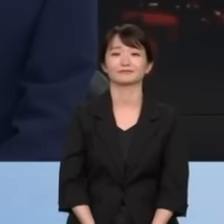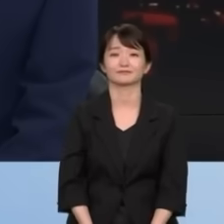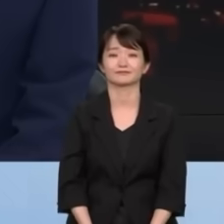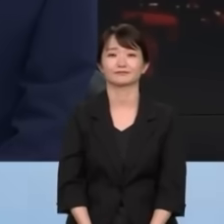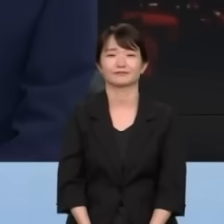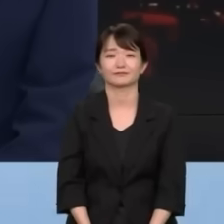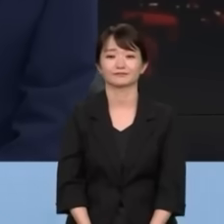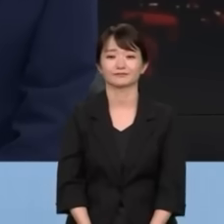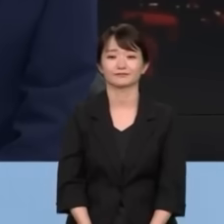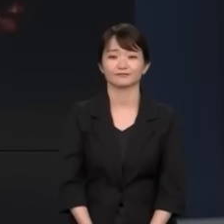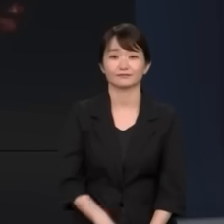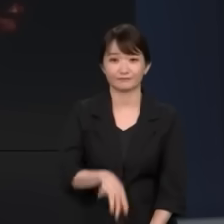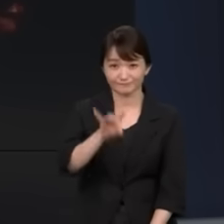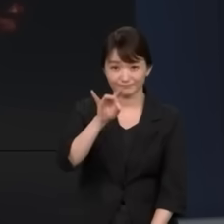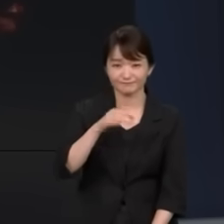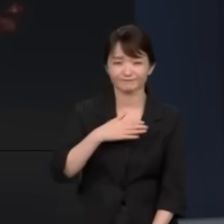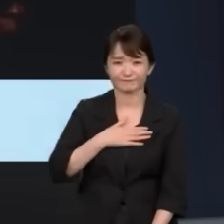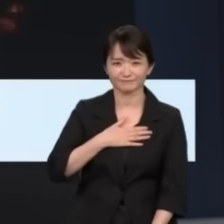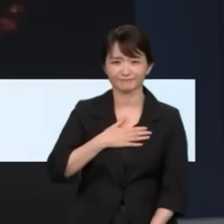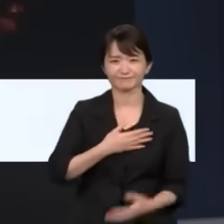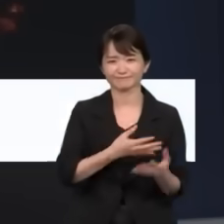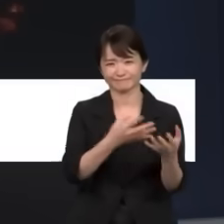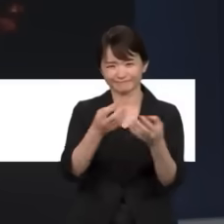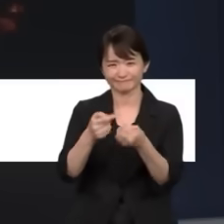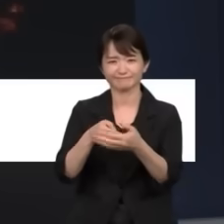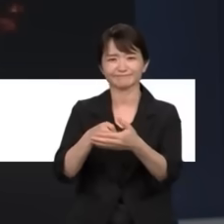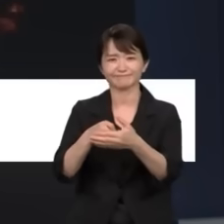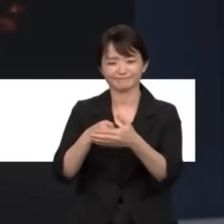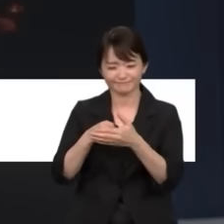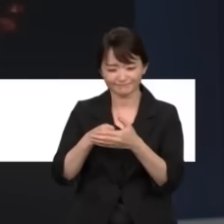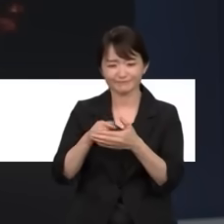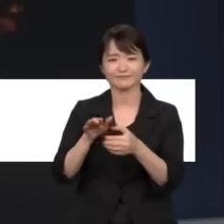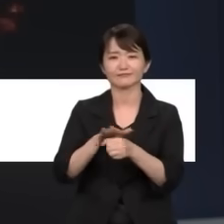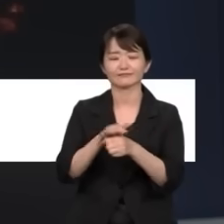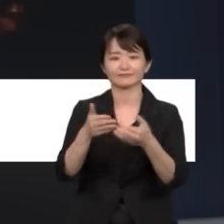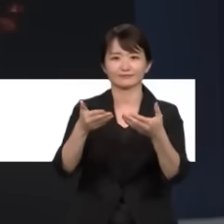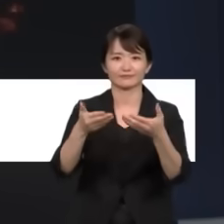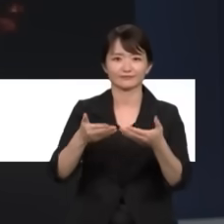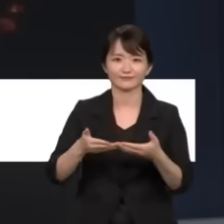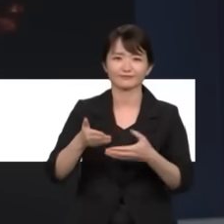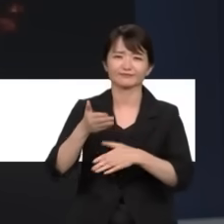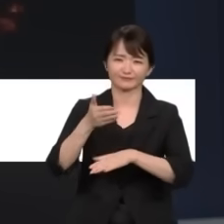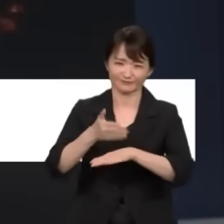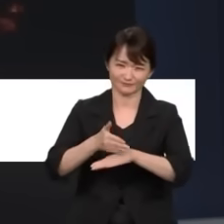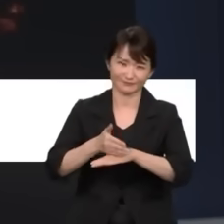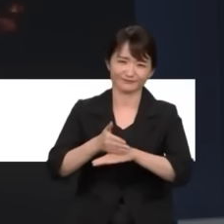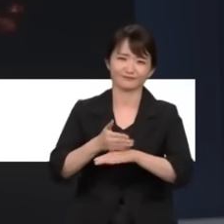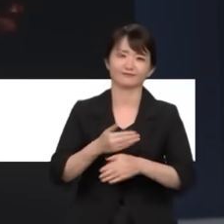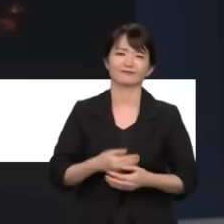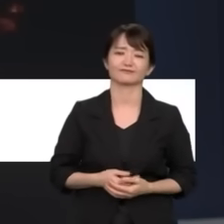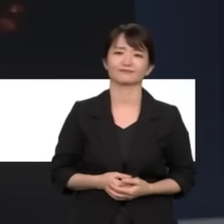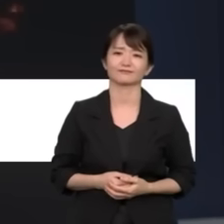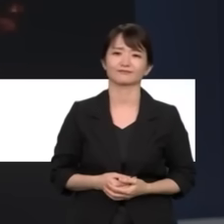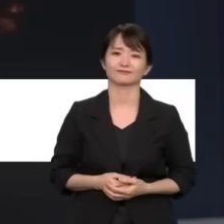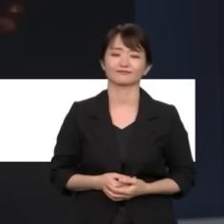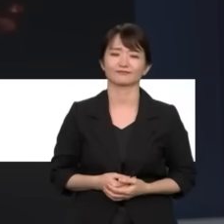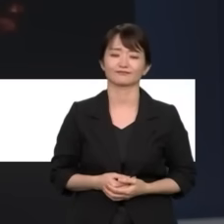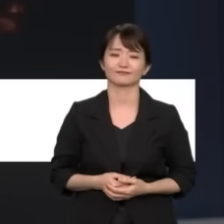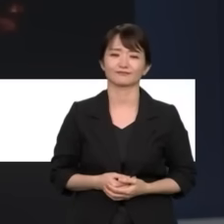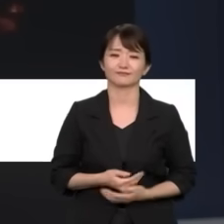어 우선 저를 많이 아껴 주시고 사랑해 주셔서 너무너무 감사드리고요